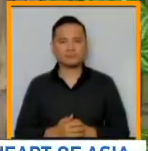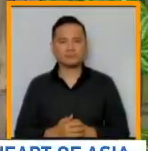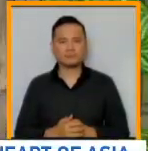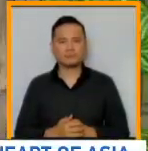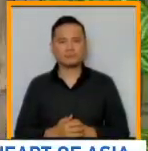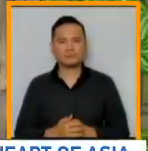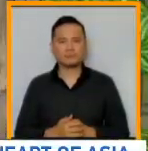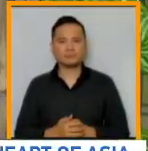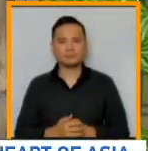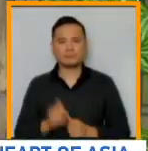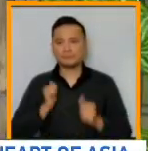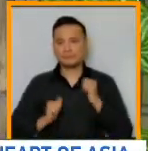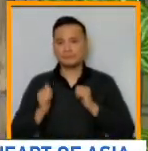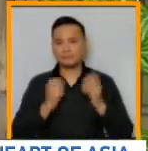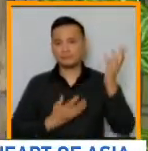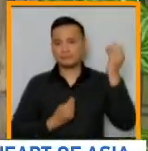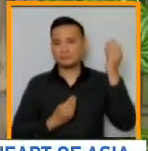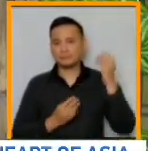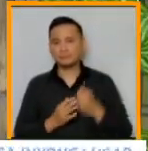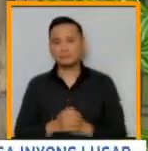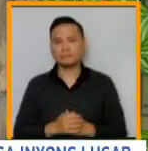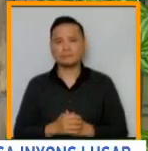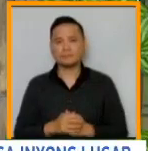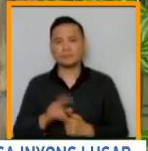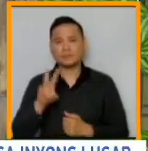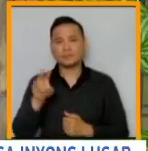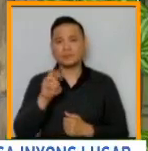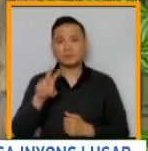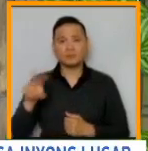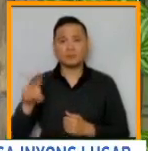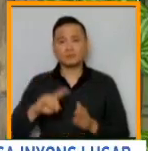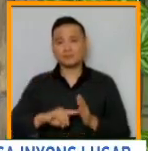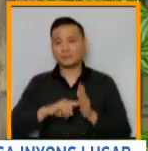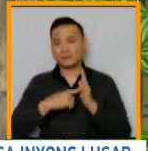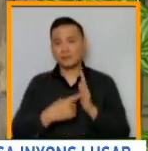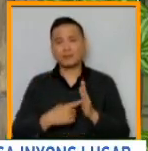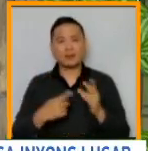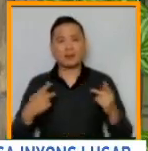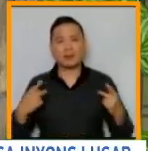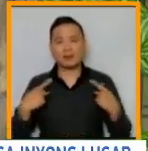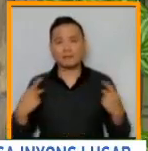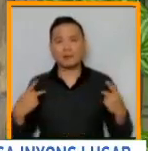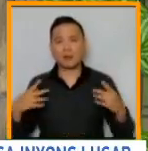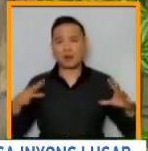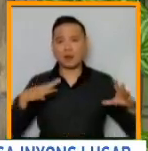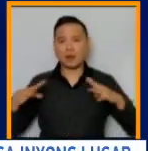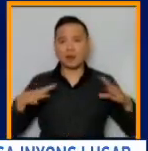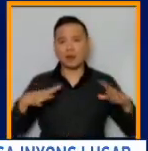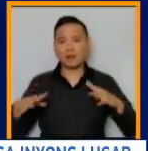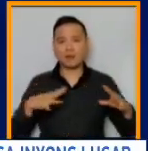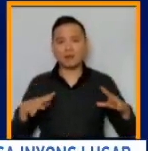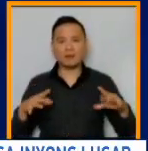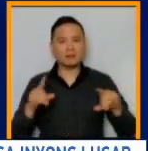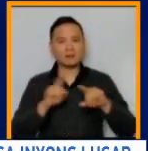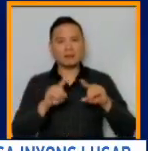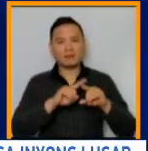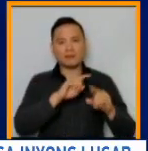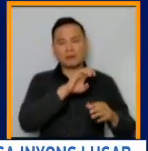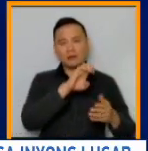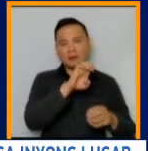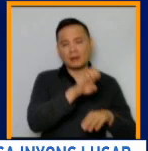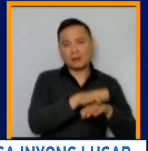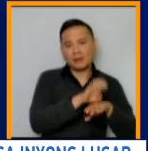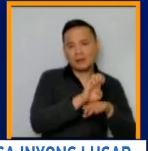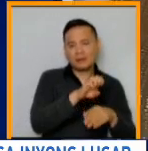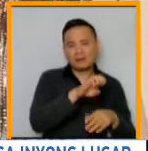Kauumpisa pa lang ng 2022 at ang Hollywood, eh may balita na ng engagement at breakup. Si Aquaman Jason Momoa at Mrs. si